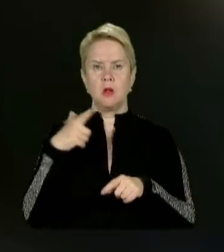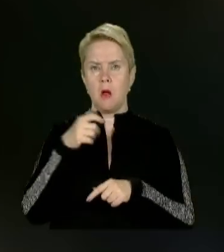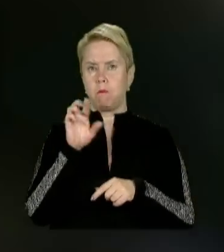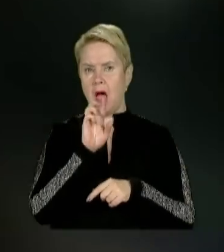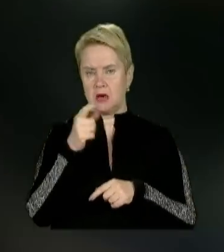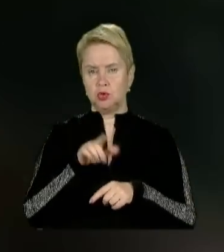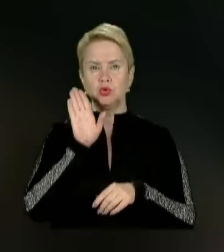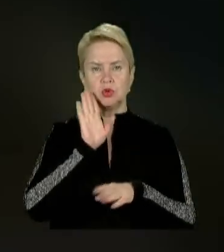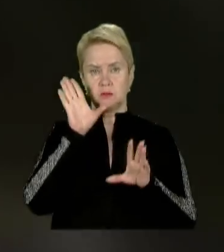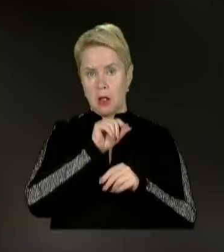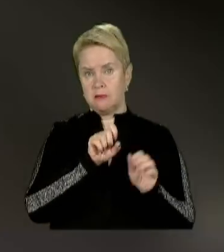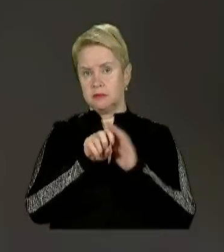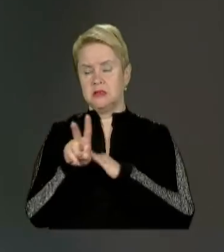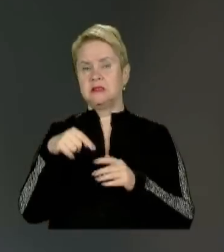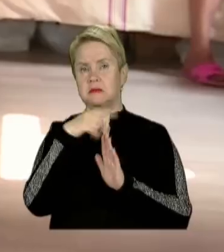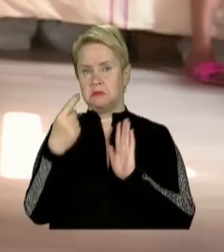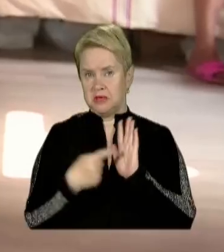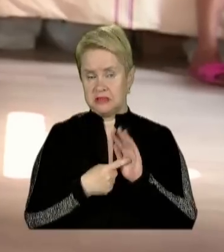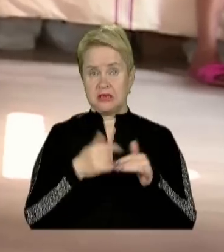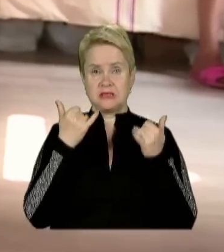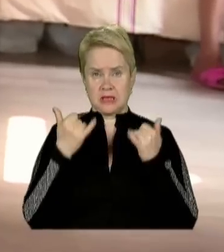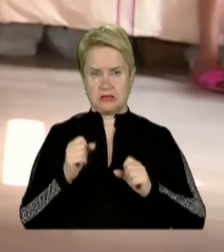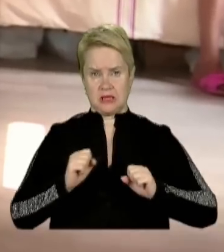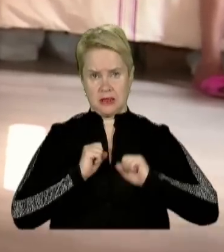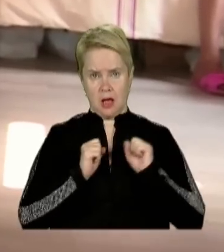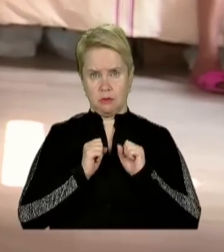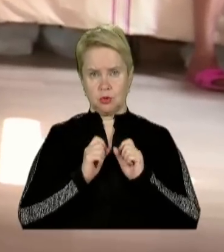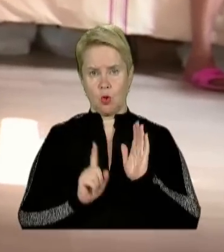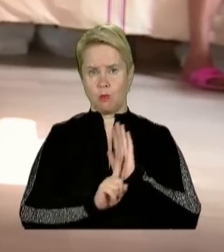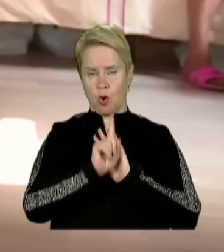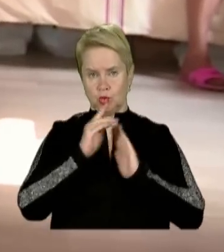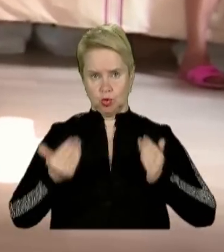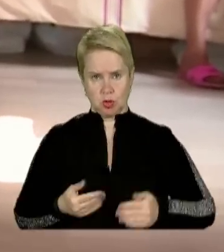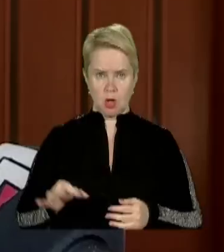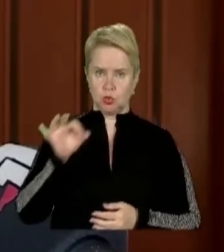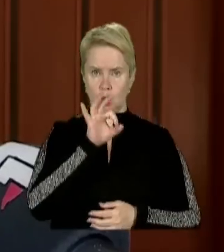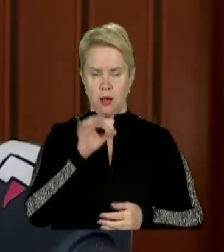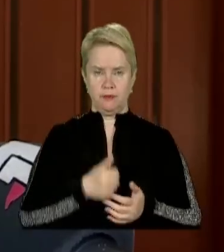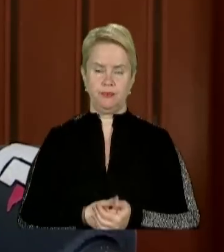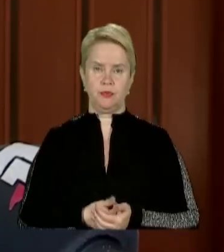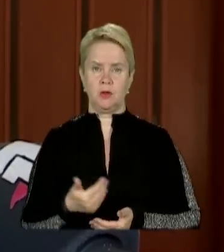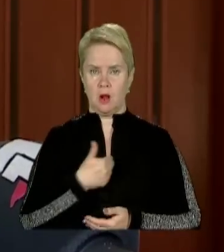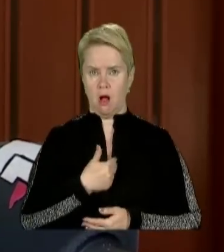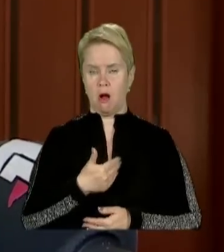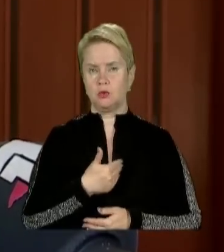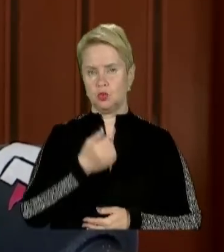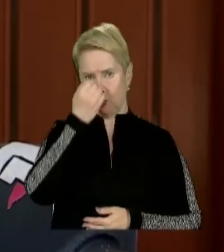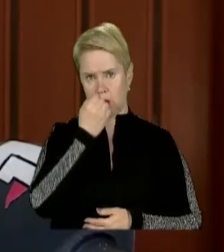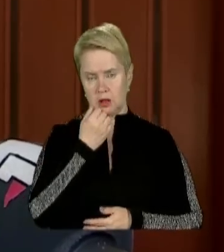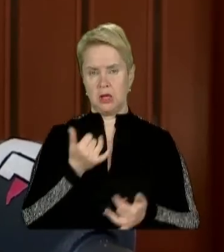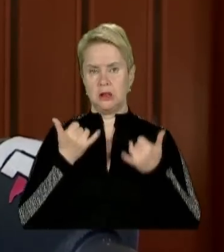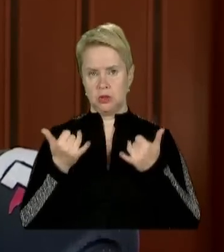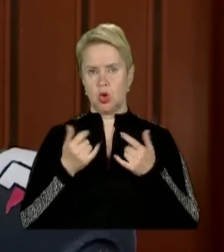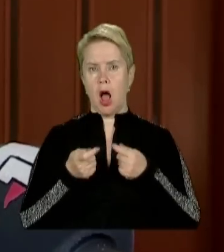року жінка змогла вибратися з міста. Зараз намагається почати життя з нуля. Я хочу поблагодарити